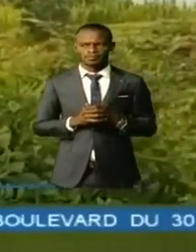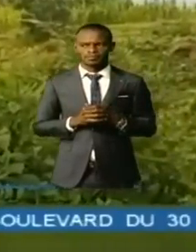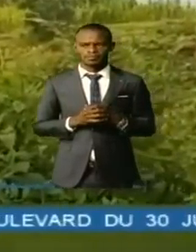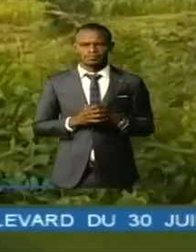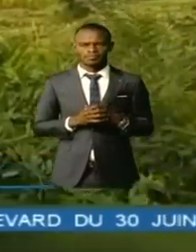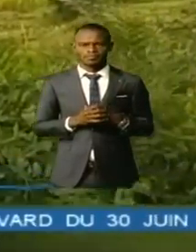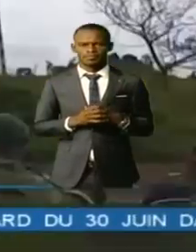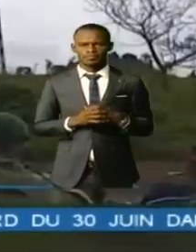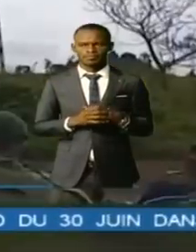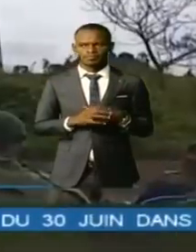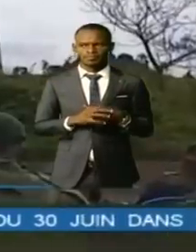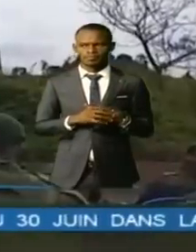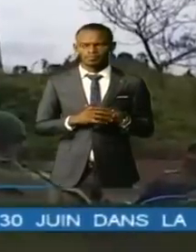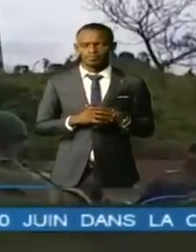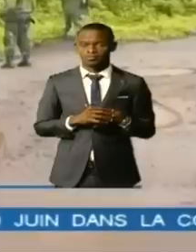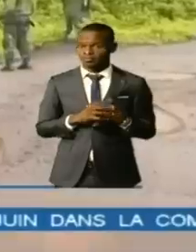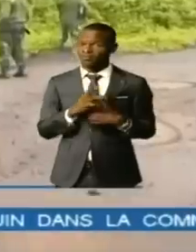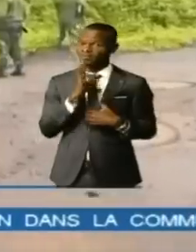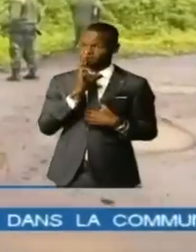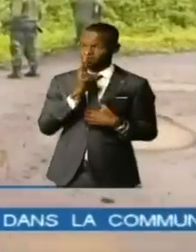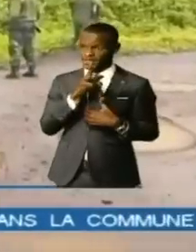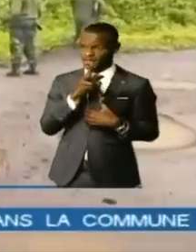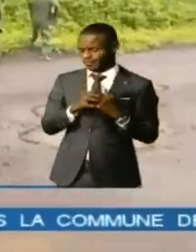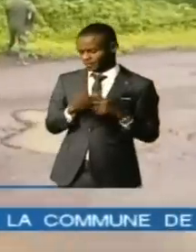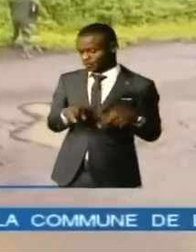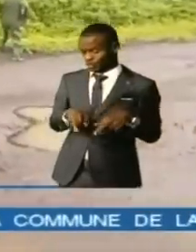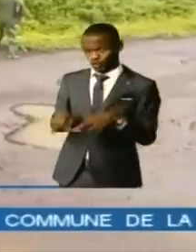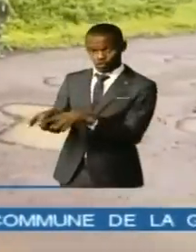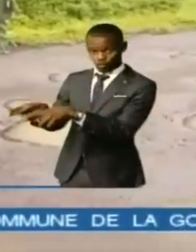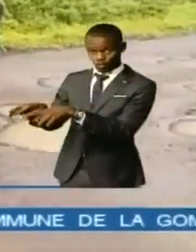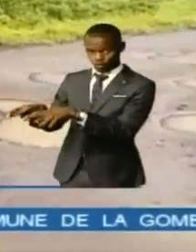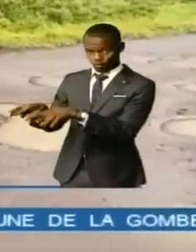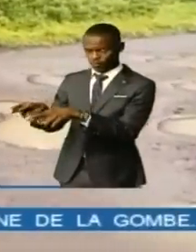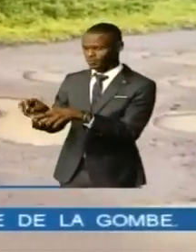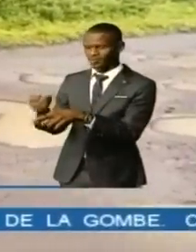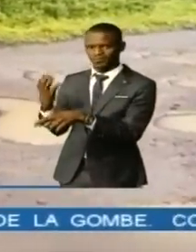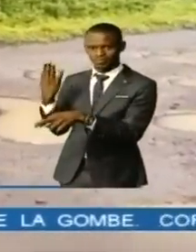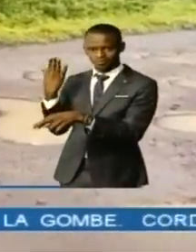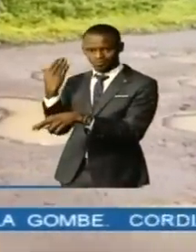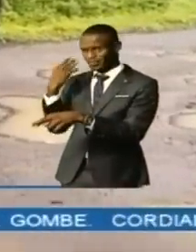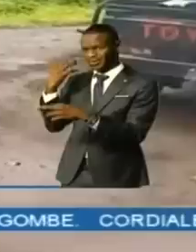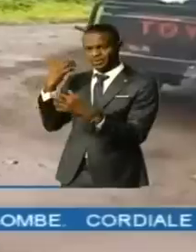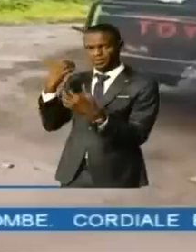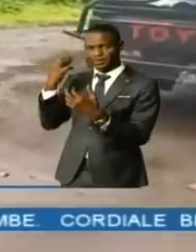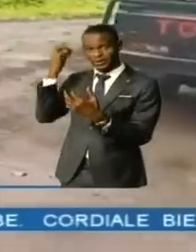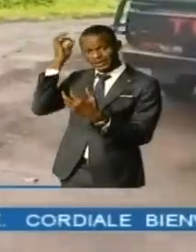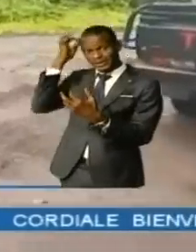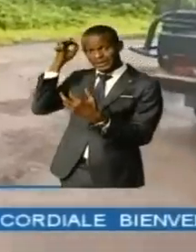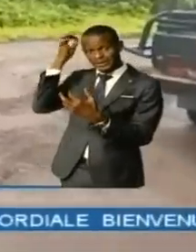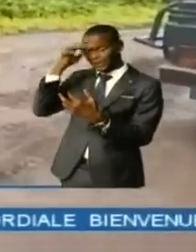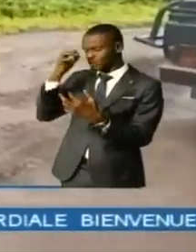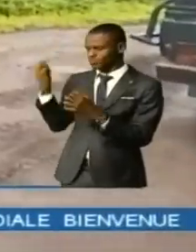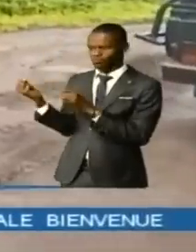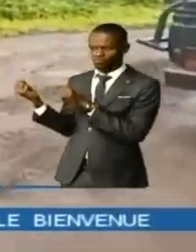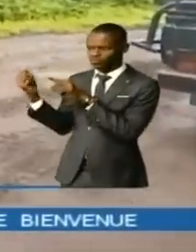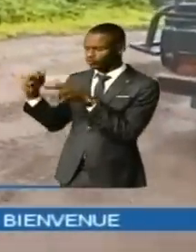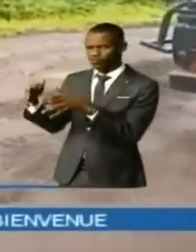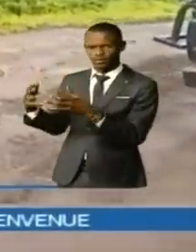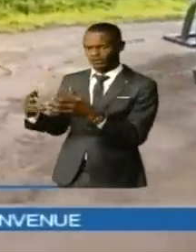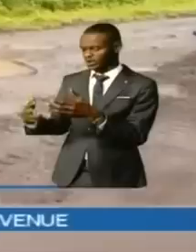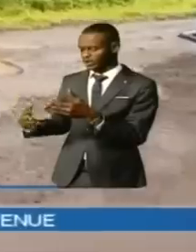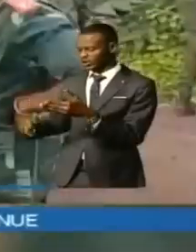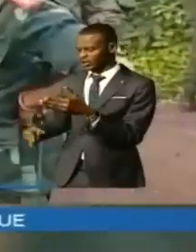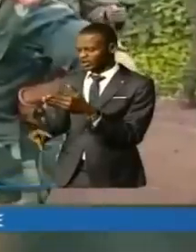Il vous souviendra que cette route d'intérêt national avait été coupée en deux lors de l'attaque de l'opposition à Rwanda et Kibumba